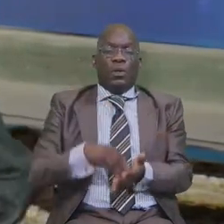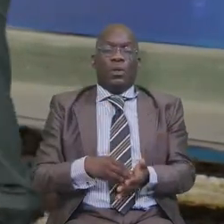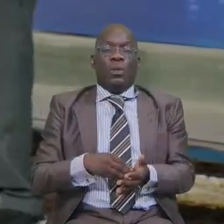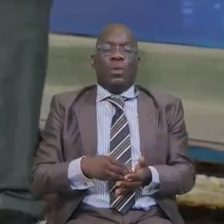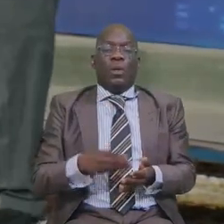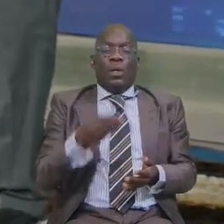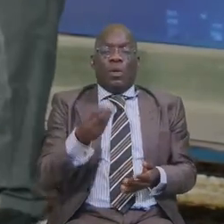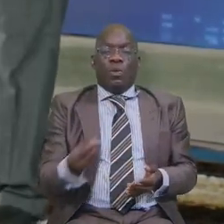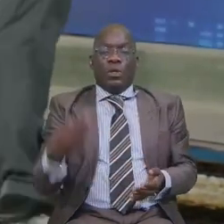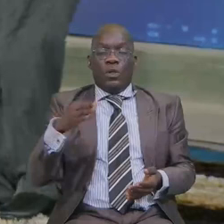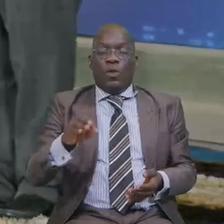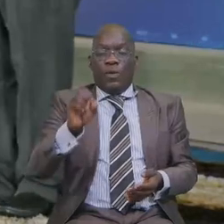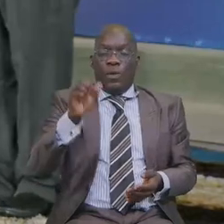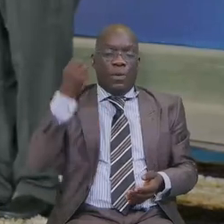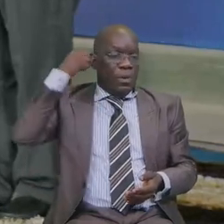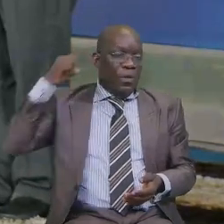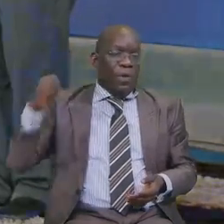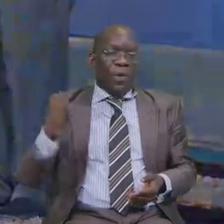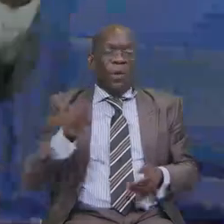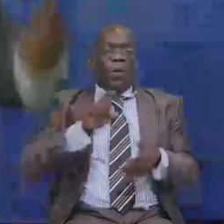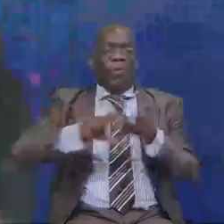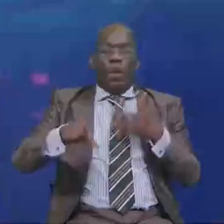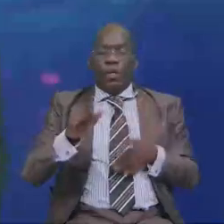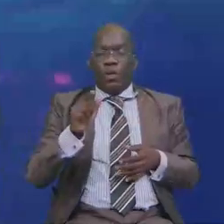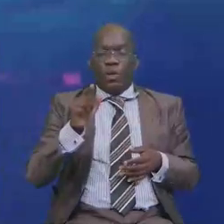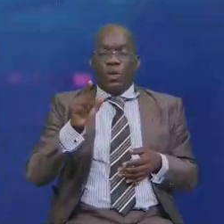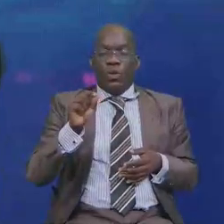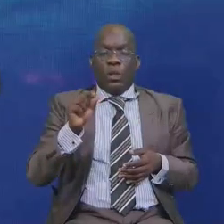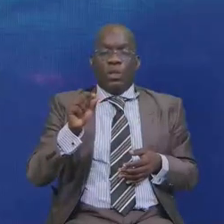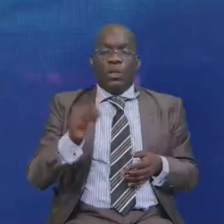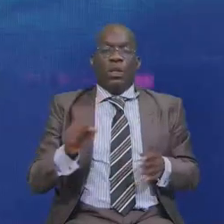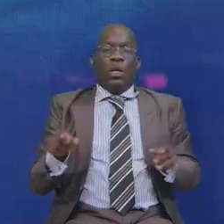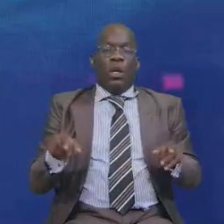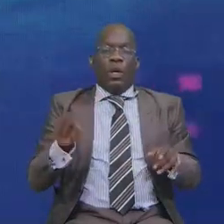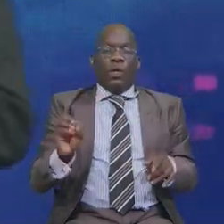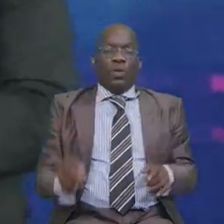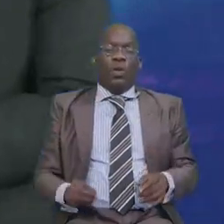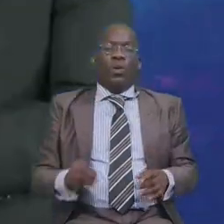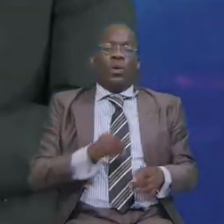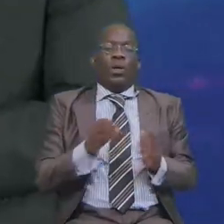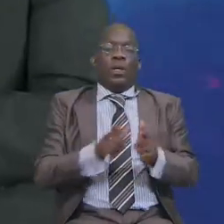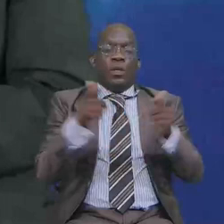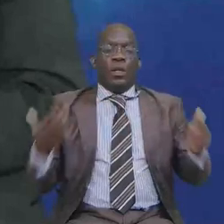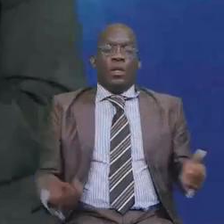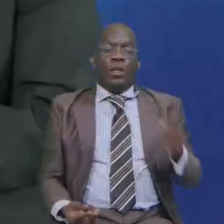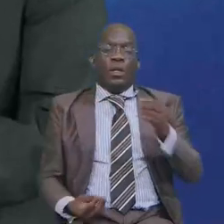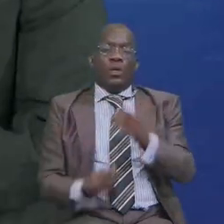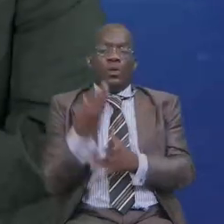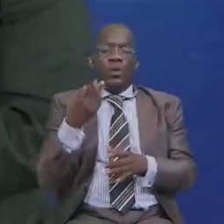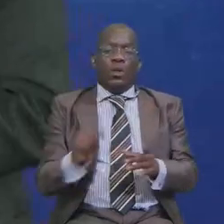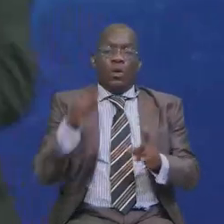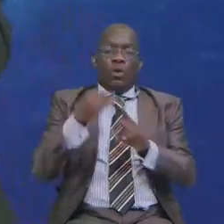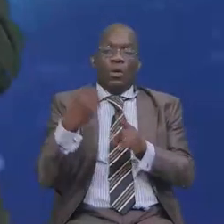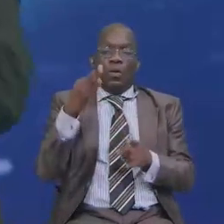Dans le verset 20, c'est ainsi que la parole du Seigneur croissait en puissance et en